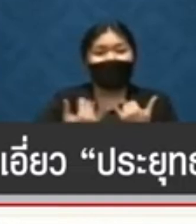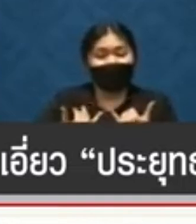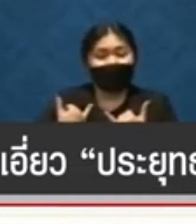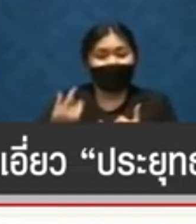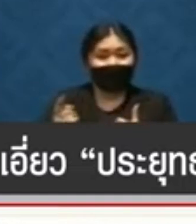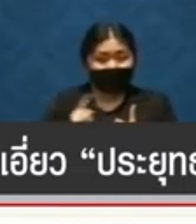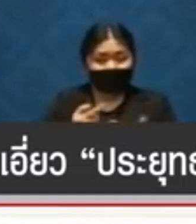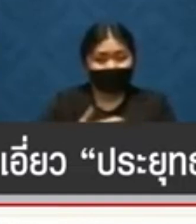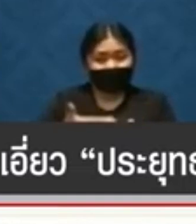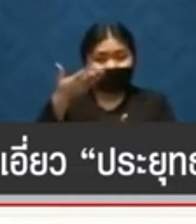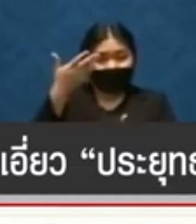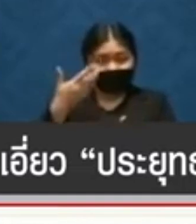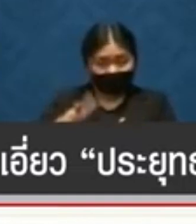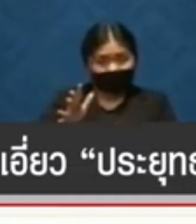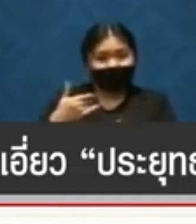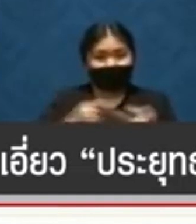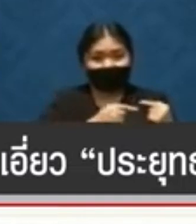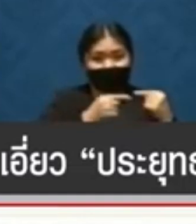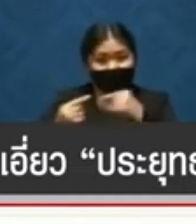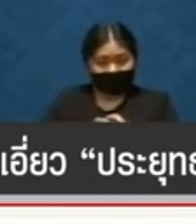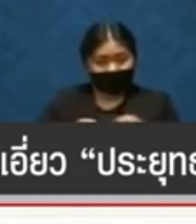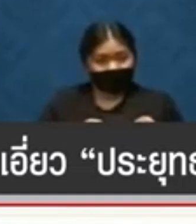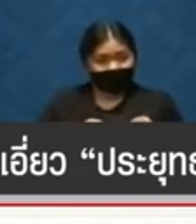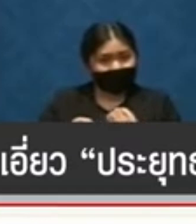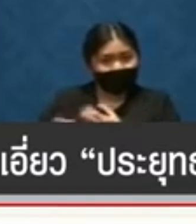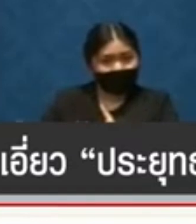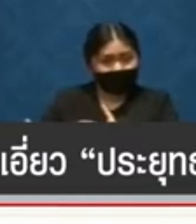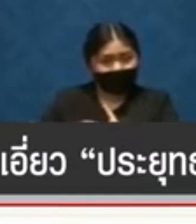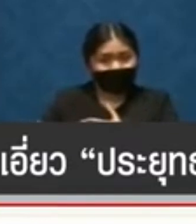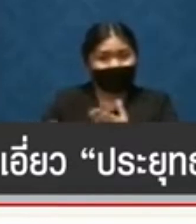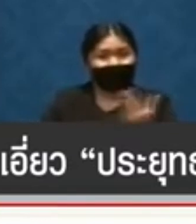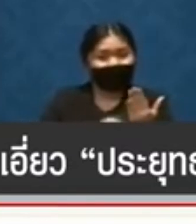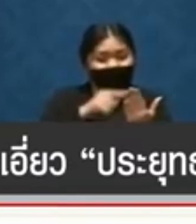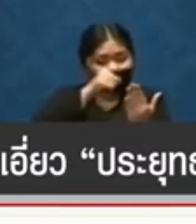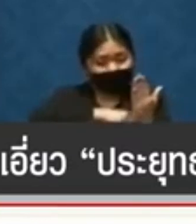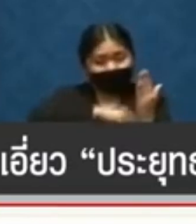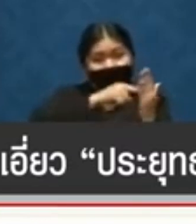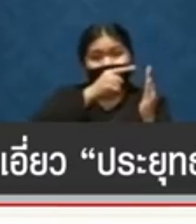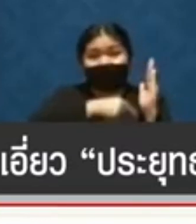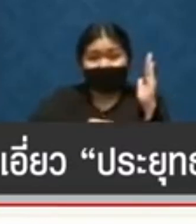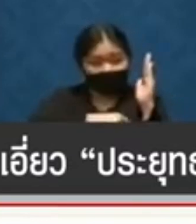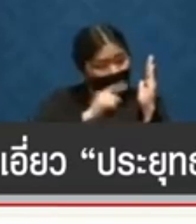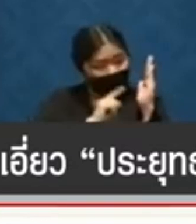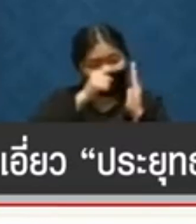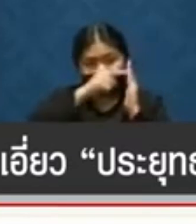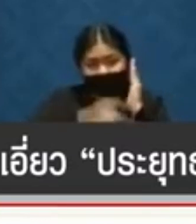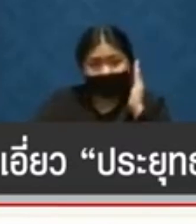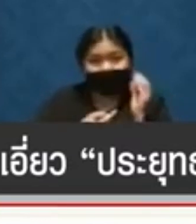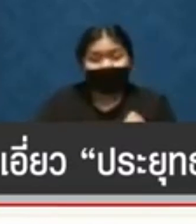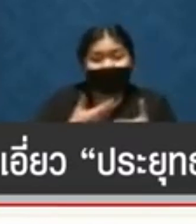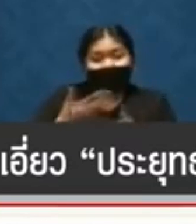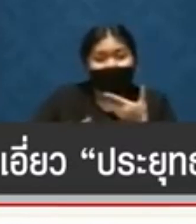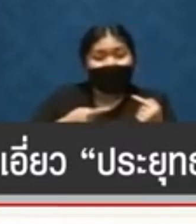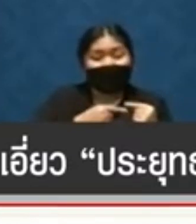นอนในอภิปรายพร้อมเปิดรูปถ่ายธรรมดาสมัยเป็นรัฐมนตรีช่วยเกษตรเป็นไม้เป็นมือให้พล